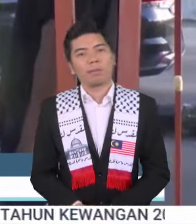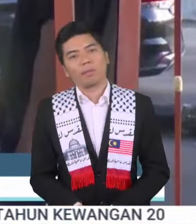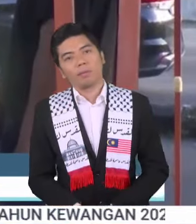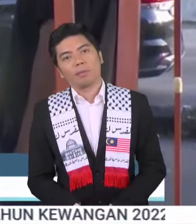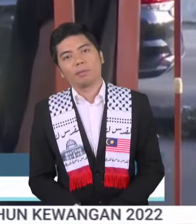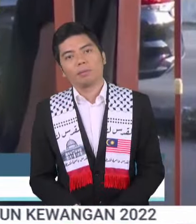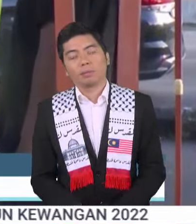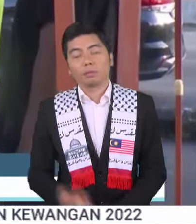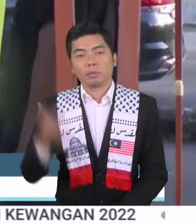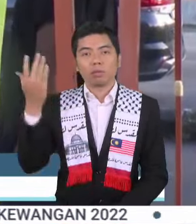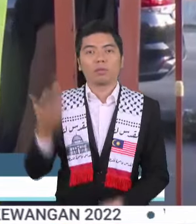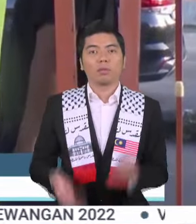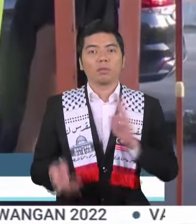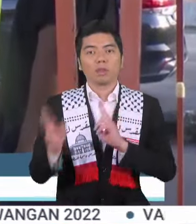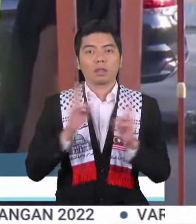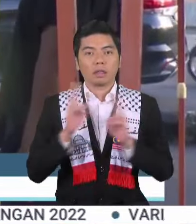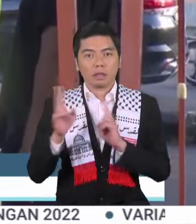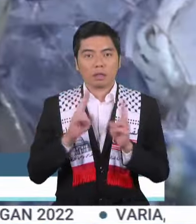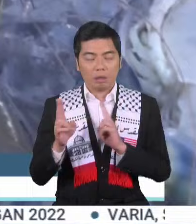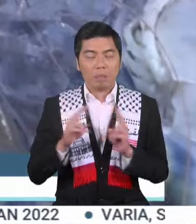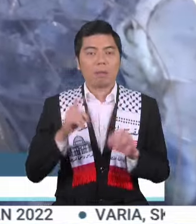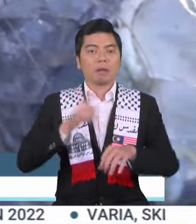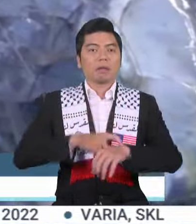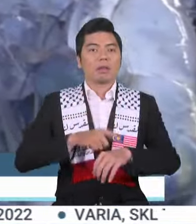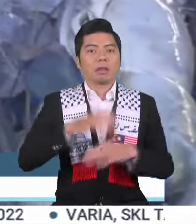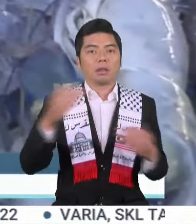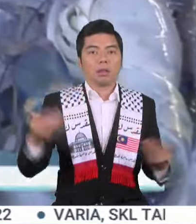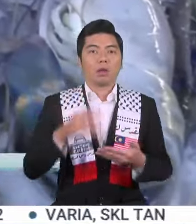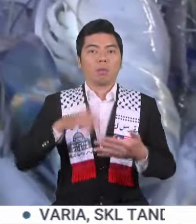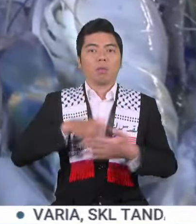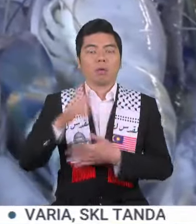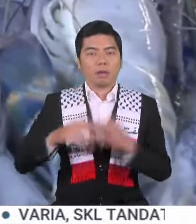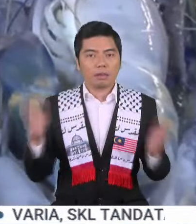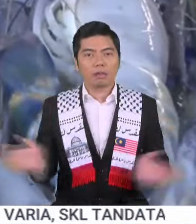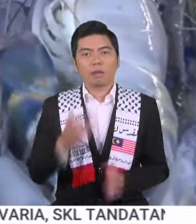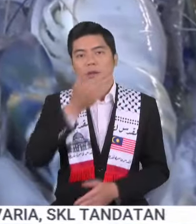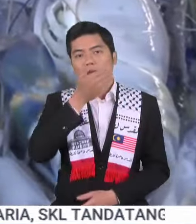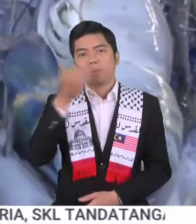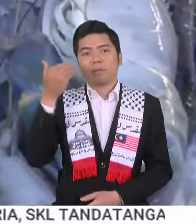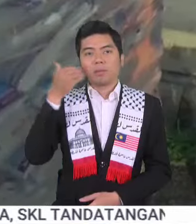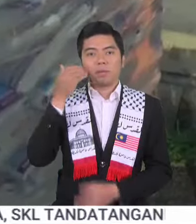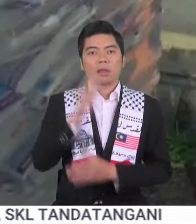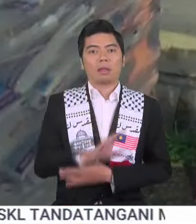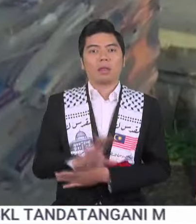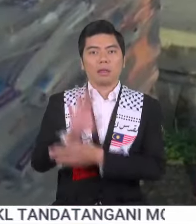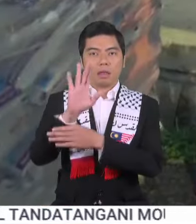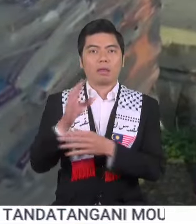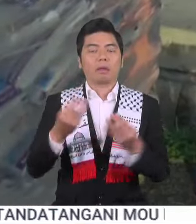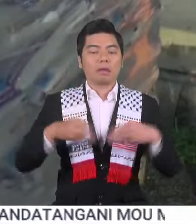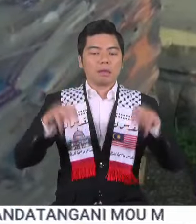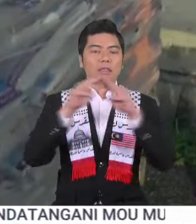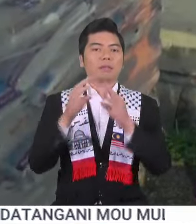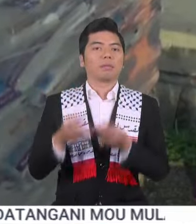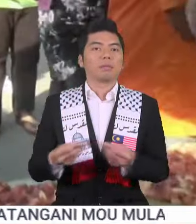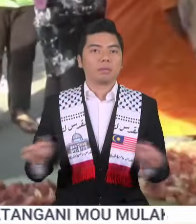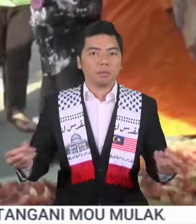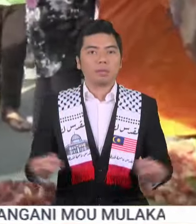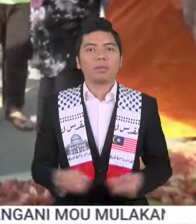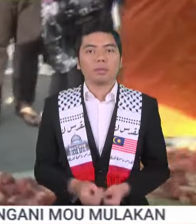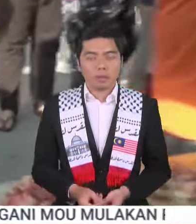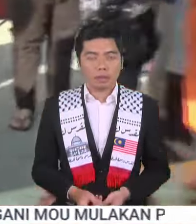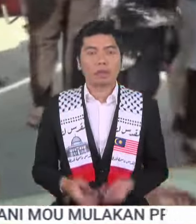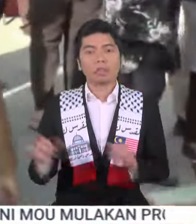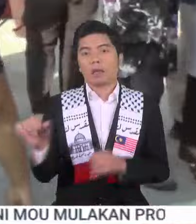kita Beliau berkata demikian ketika ditemui pemberita pada program Semarak Ramadan Madani di pasar Tani masjid tanah